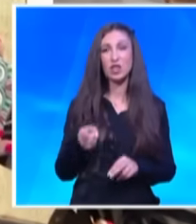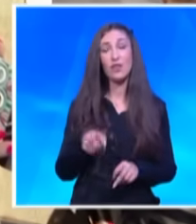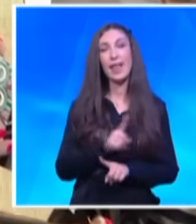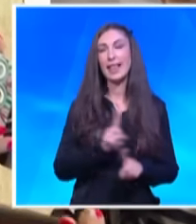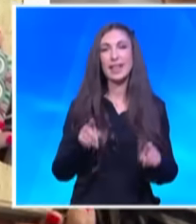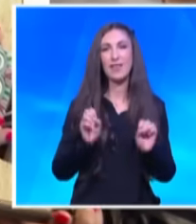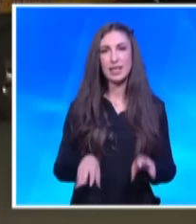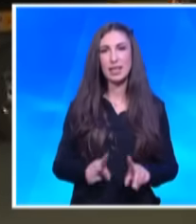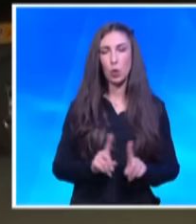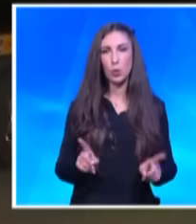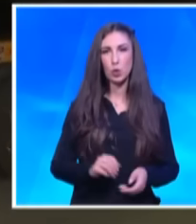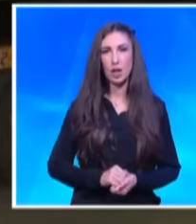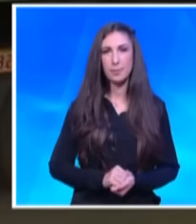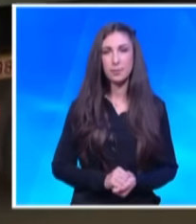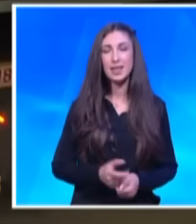да се допуска.